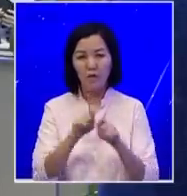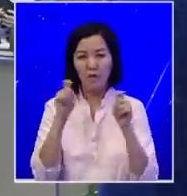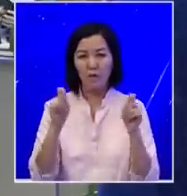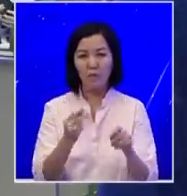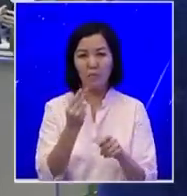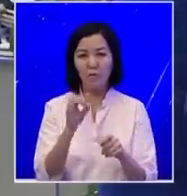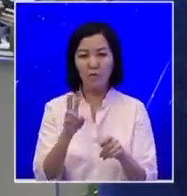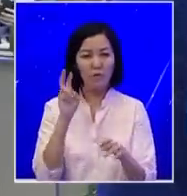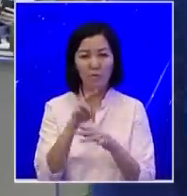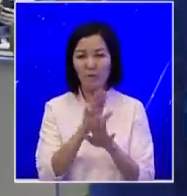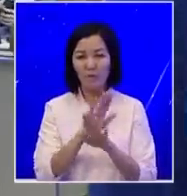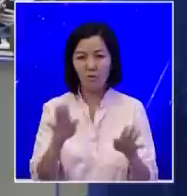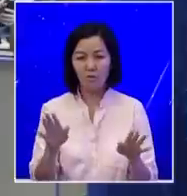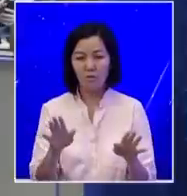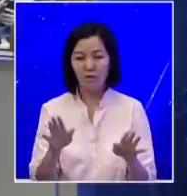жоқпын.